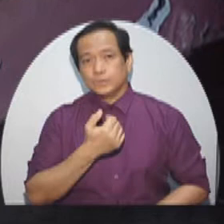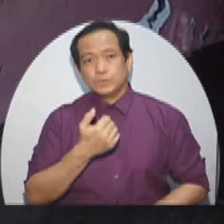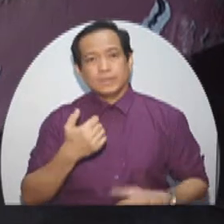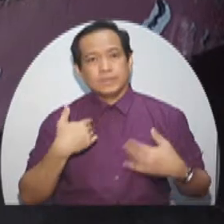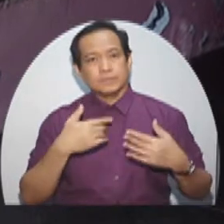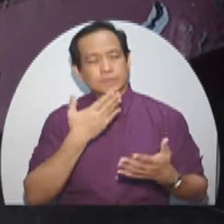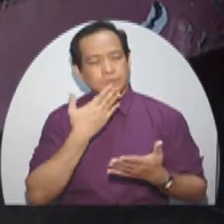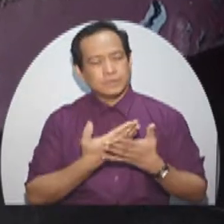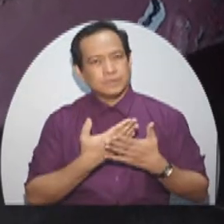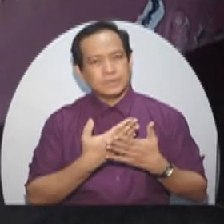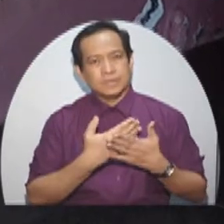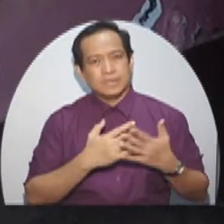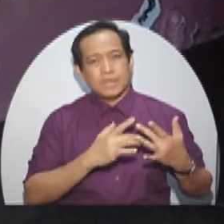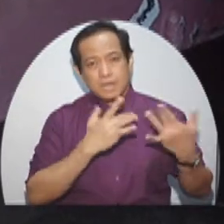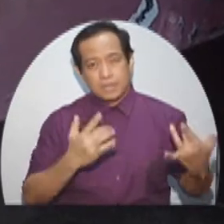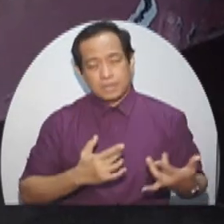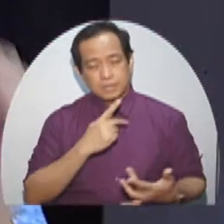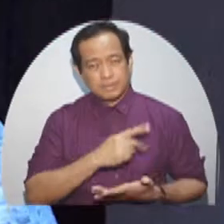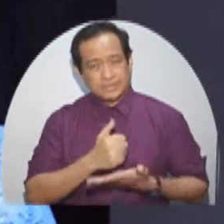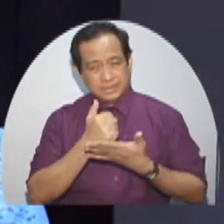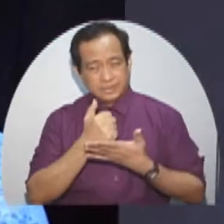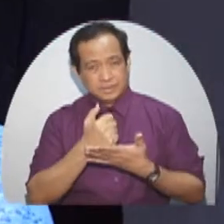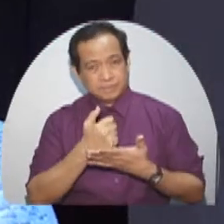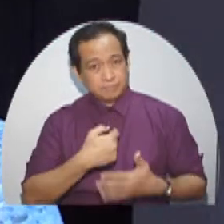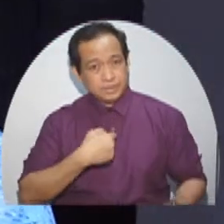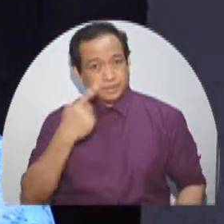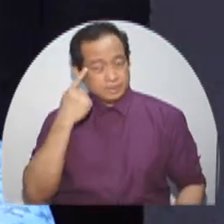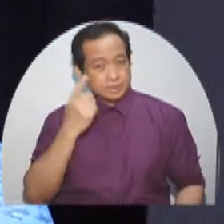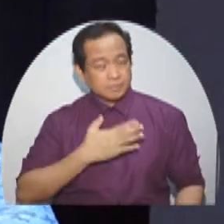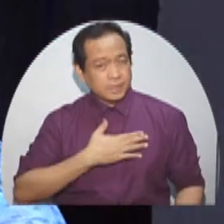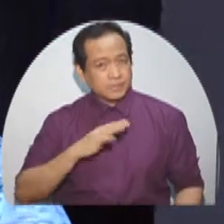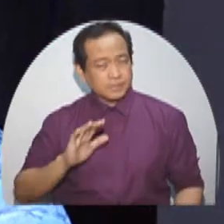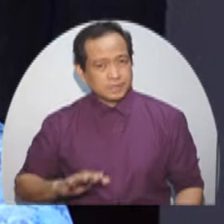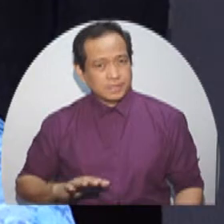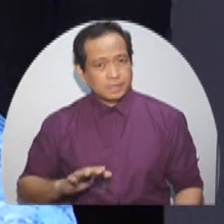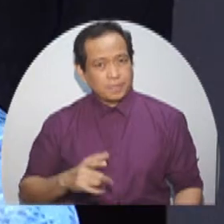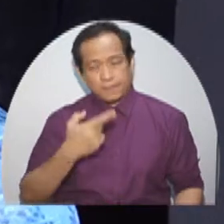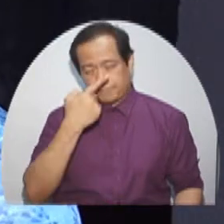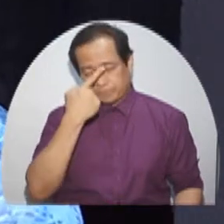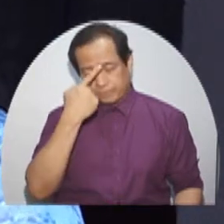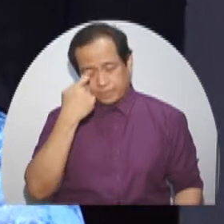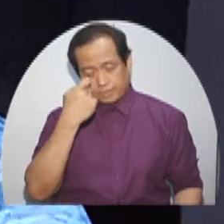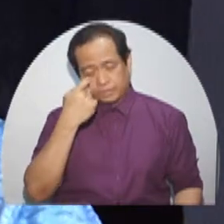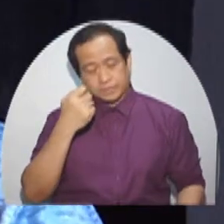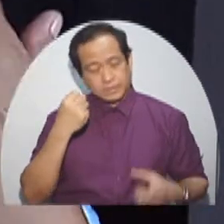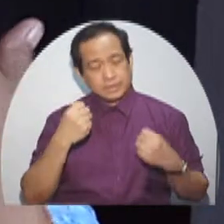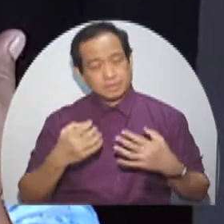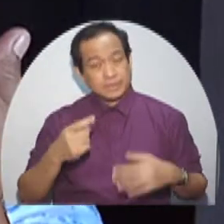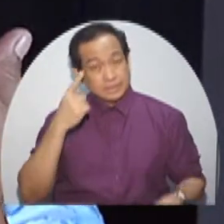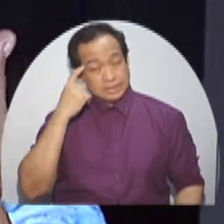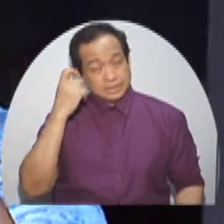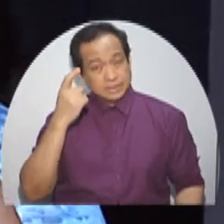ang may gininto ang puso. Sana matulungan niyo po ako sa apo ko. Kasi marami pa po